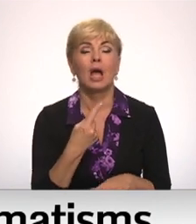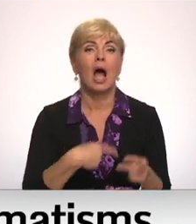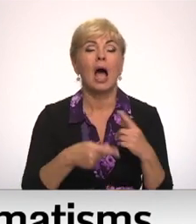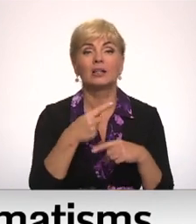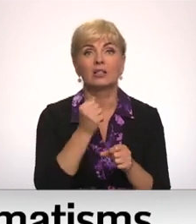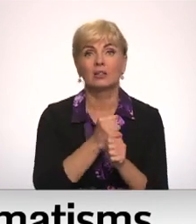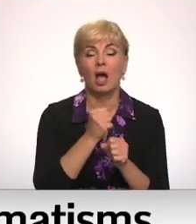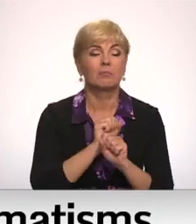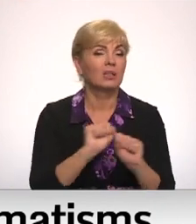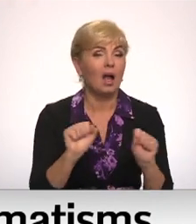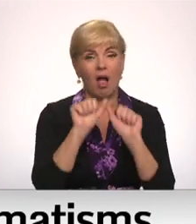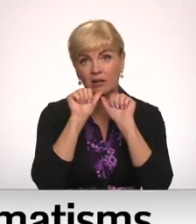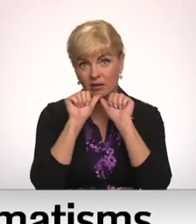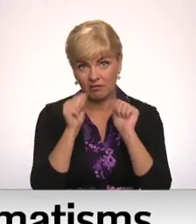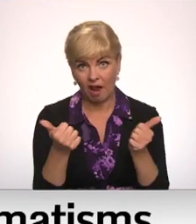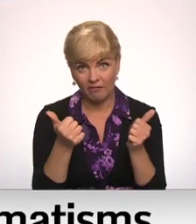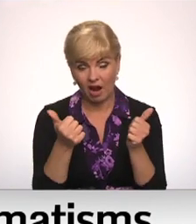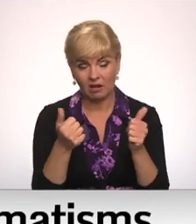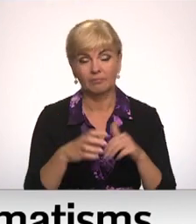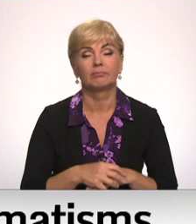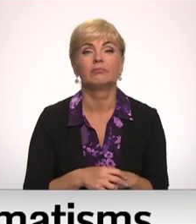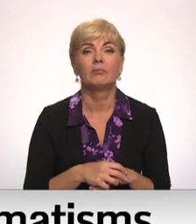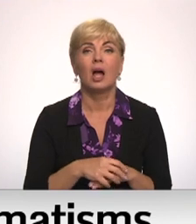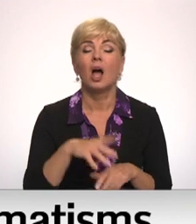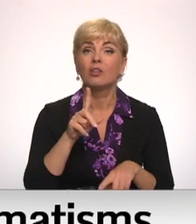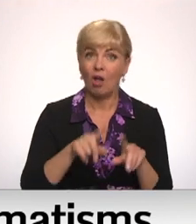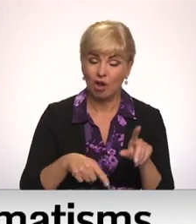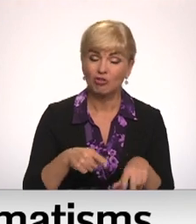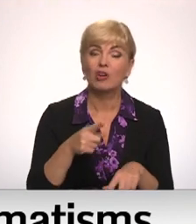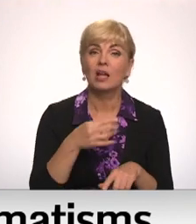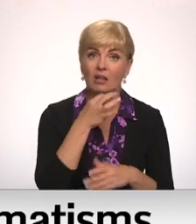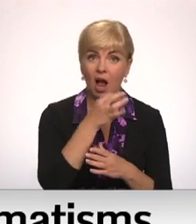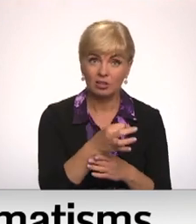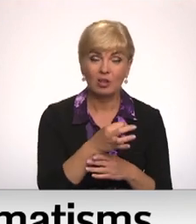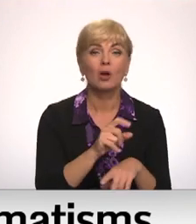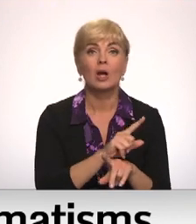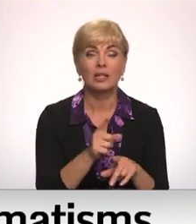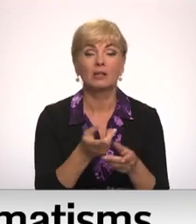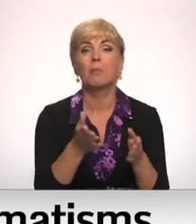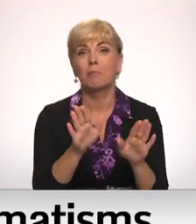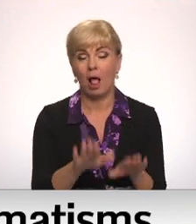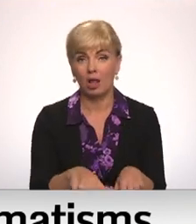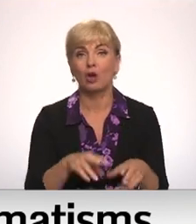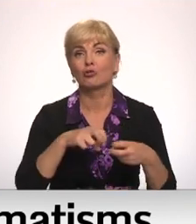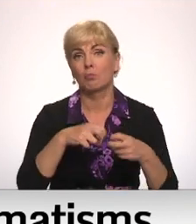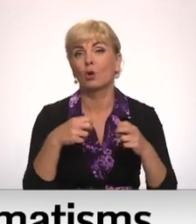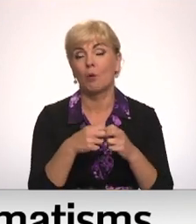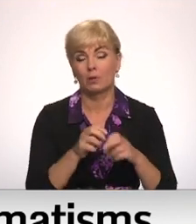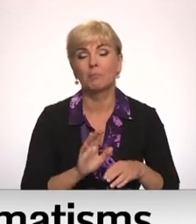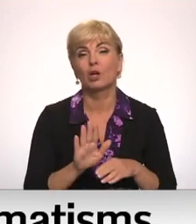atgriezties darbā tik ātri nevar. Un dažreiz jāsaka, ka ir arī paliekošas sekas pēc